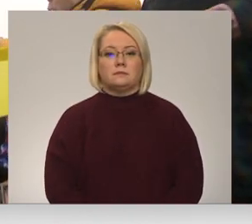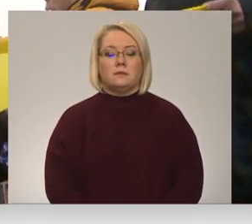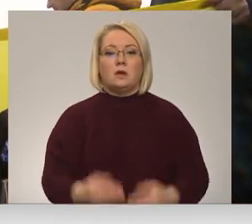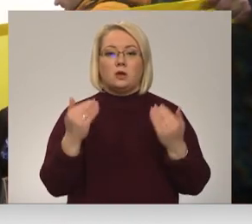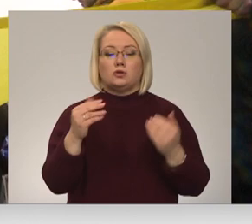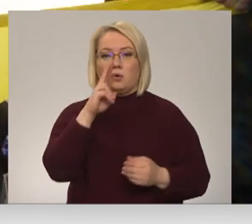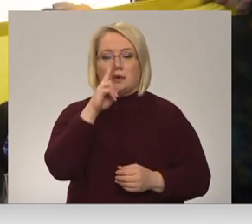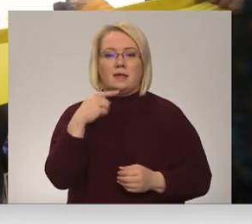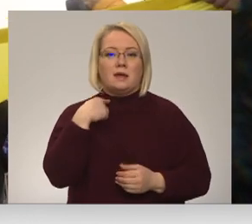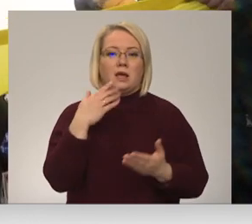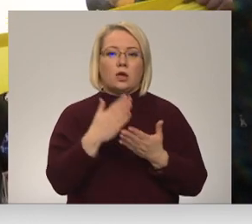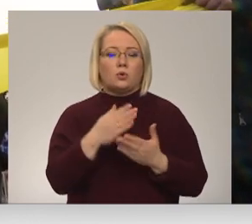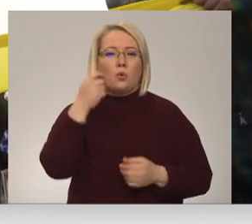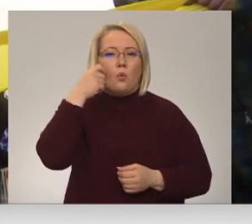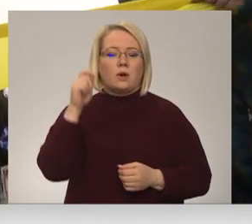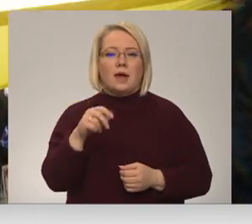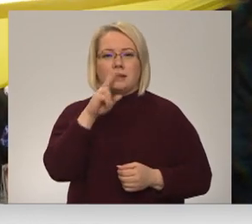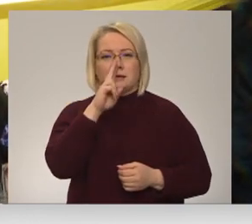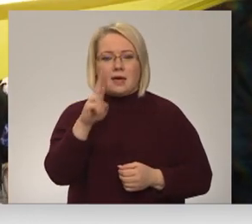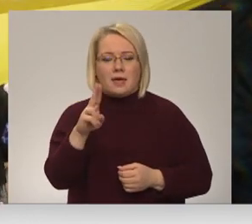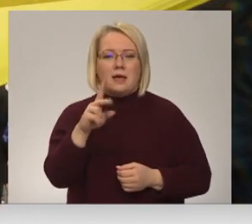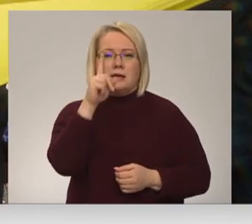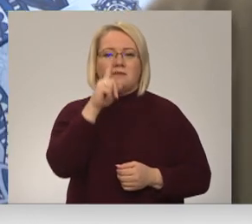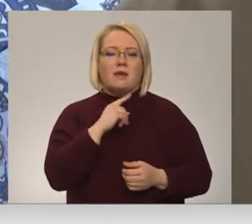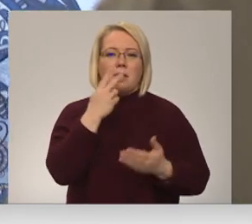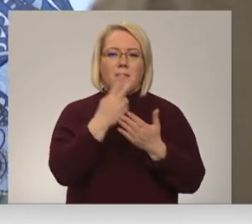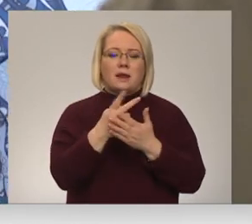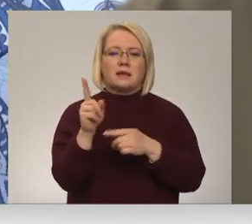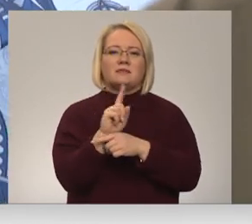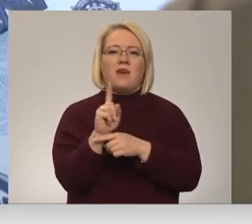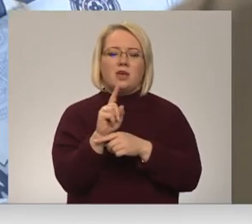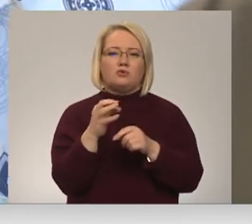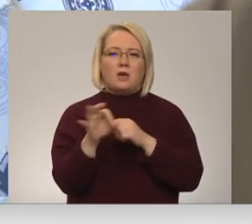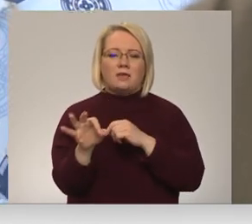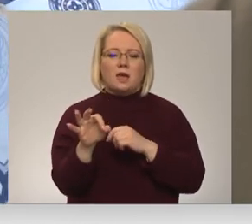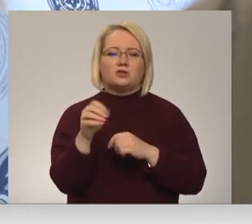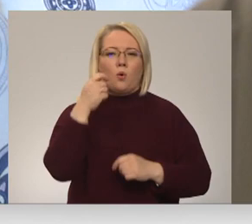Šonedēļ Rīgā notiek Ukrainas nedēļa. Svētdien paredzēta sveču iedegšana Ukrainas vēstniecības